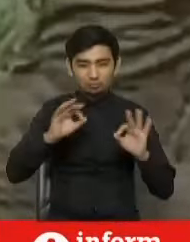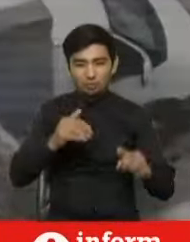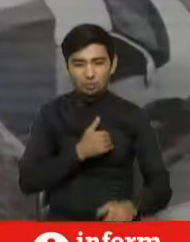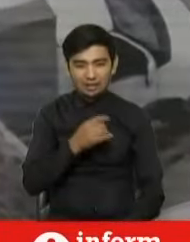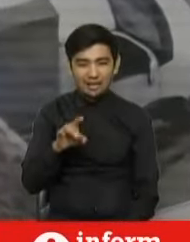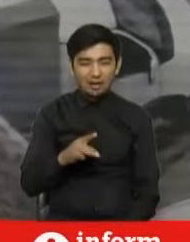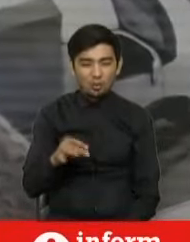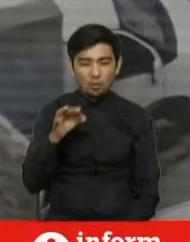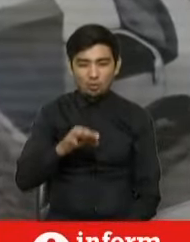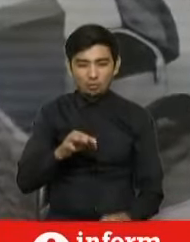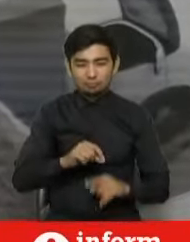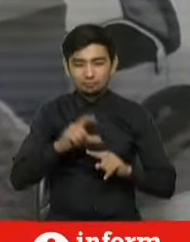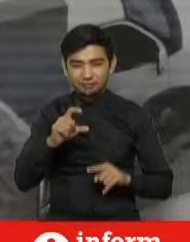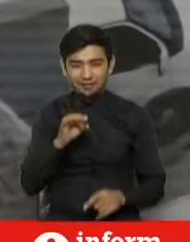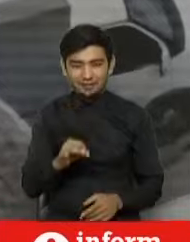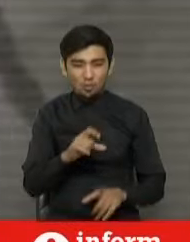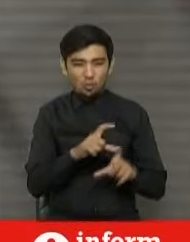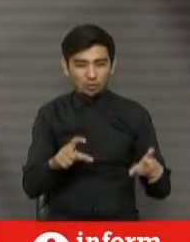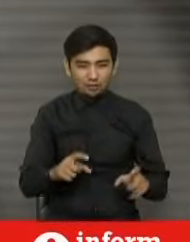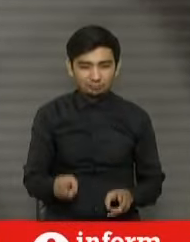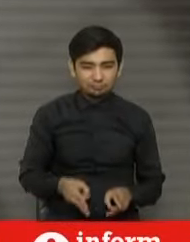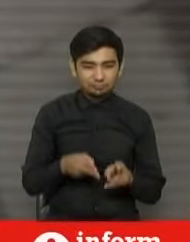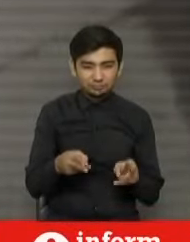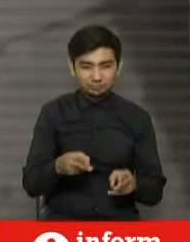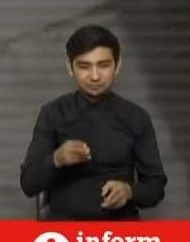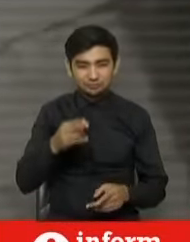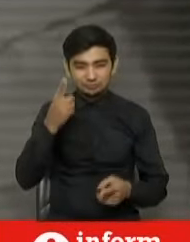религиозной розни и вербовки людей в террористические